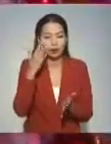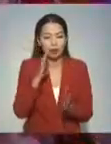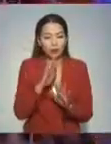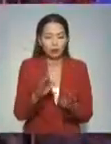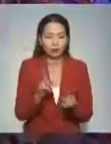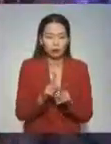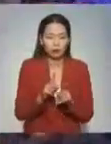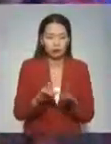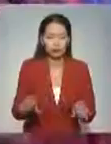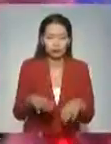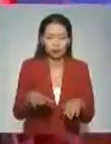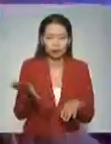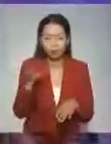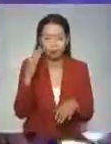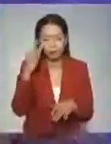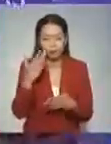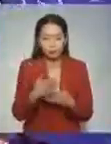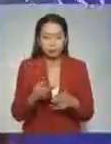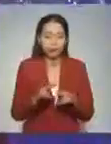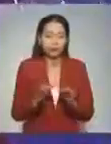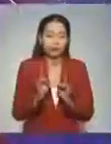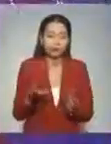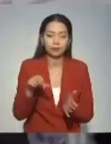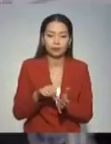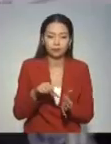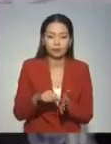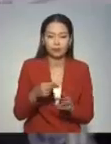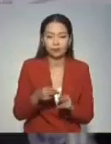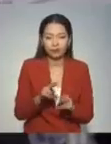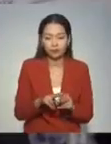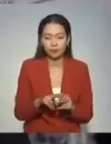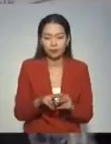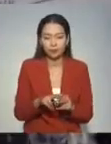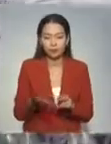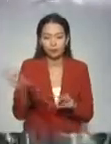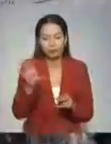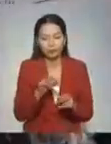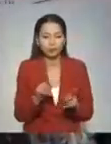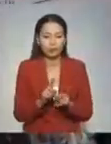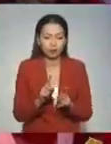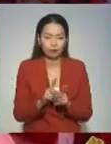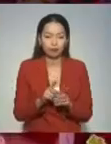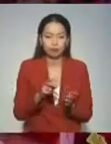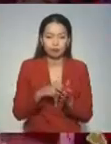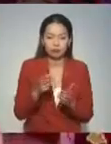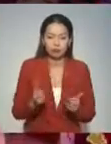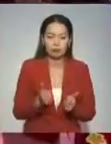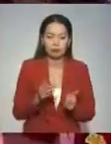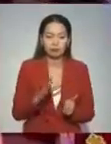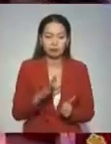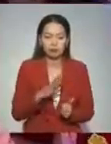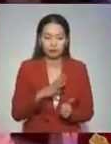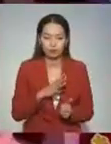балғын жоқ шығар сыра. Рамина да осы мерекеге қатысу үшін жыл бойы озат оқуға барымды салдым дейді. Маған